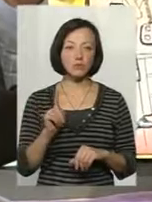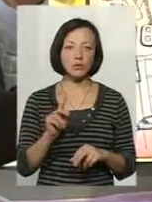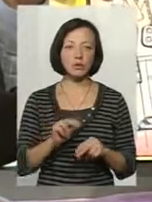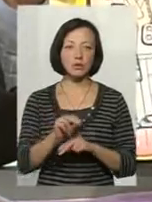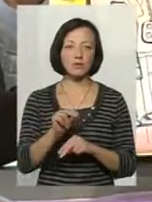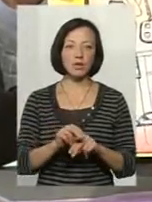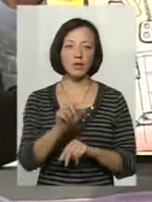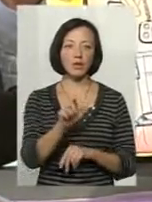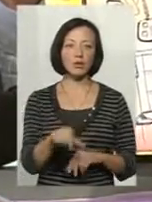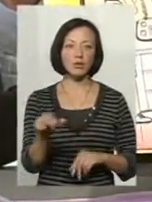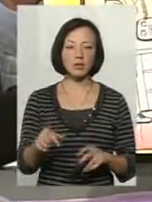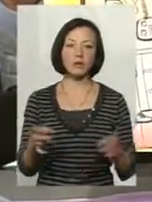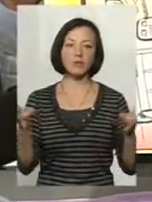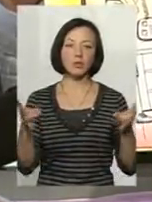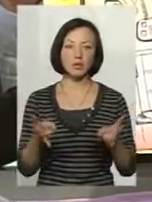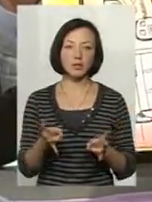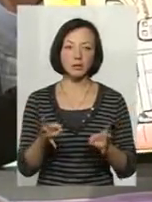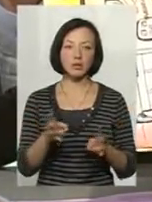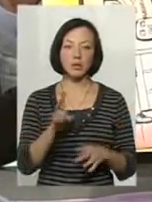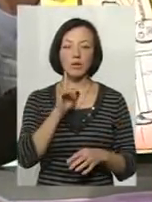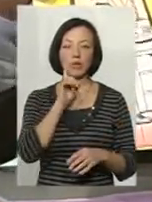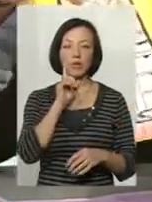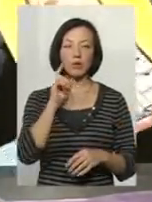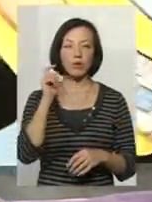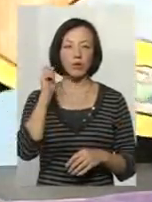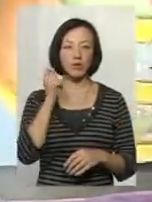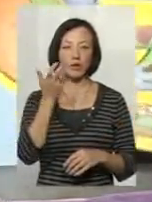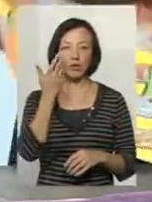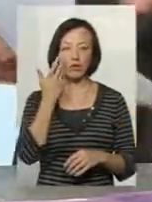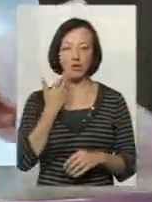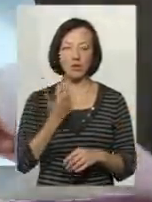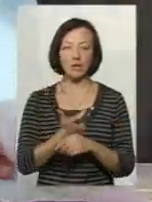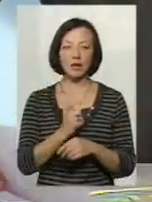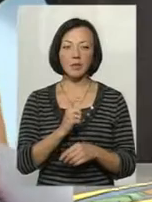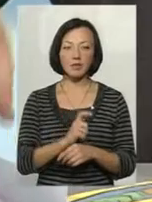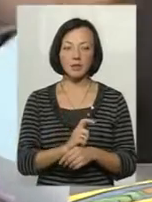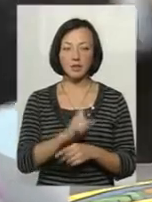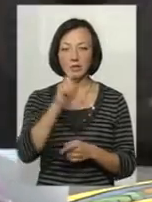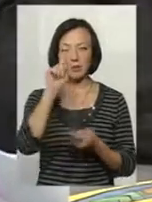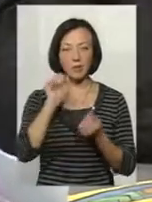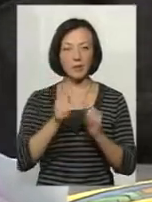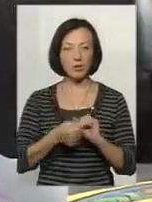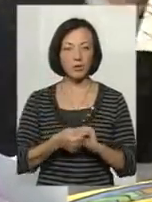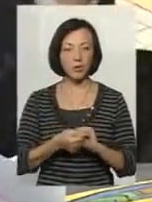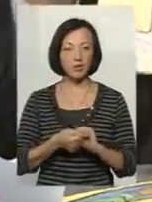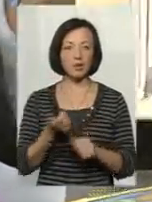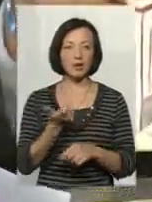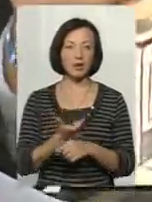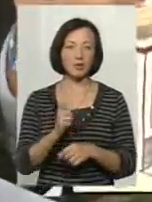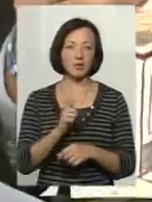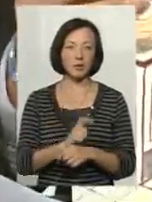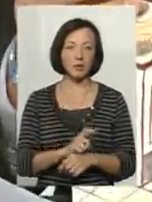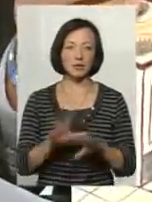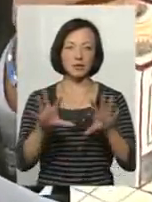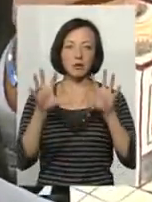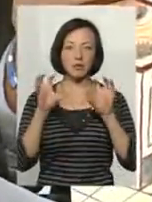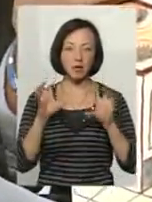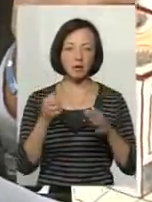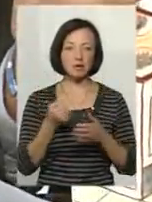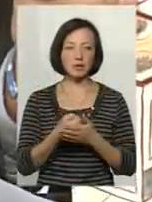навчати людей потрібно з молодого віку, коли воно найбільш запам'ятовується і найбільш якби сприймається